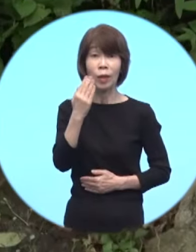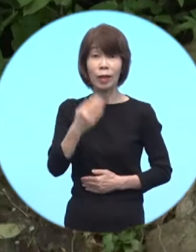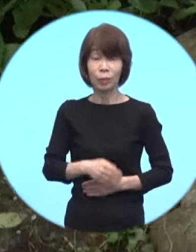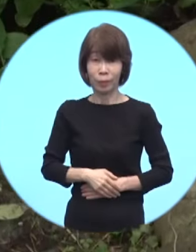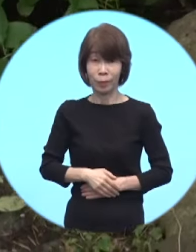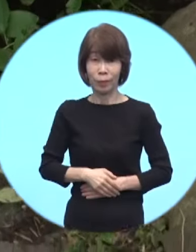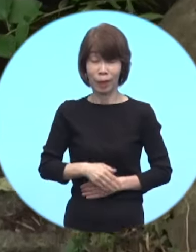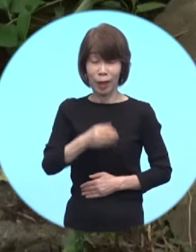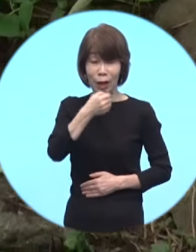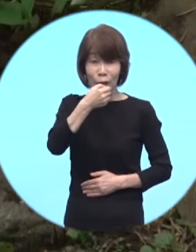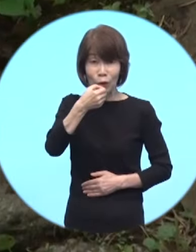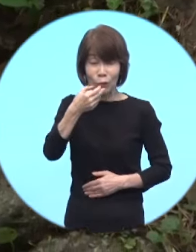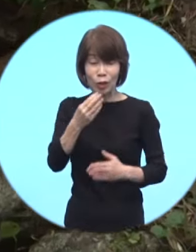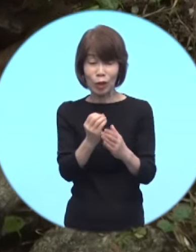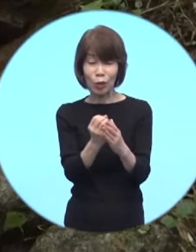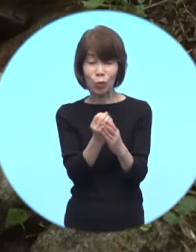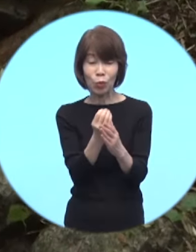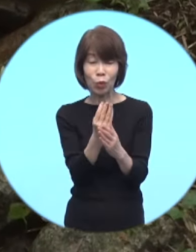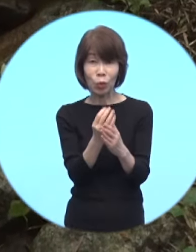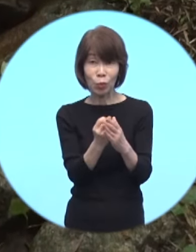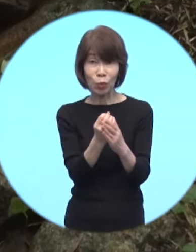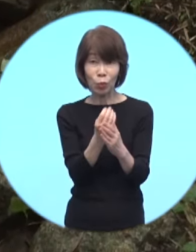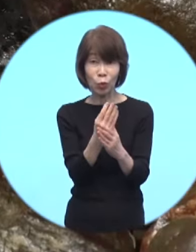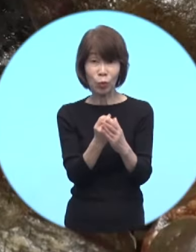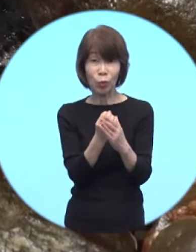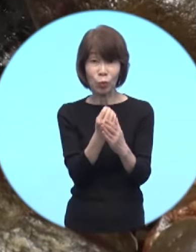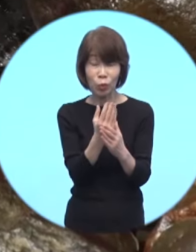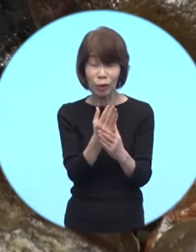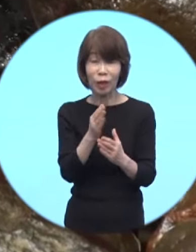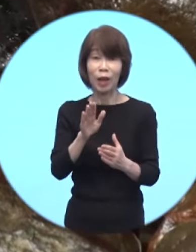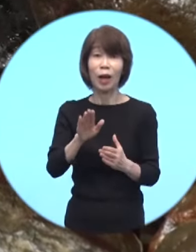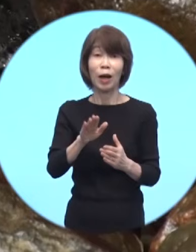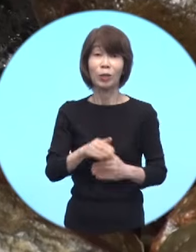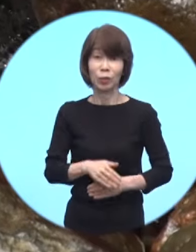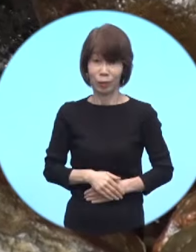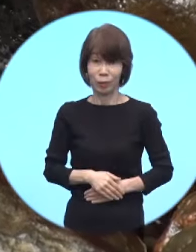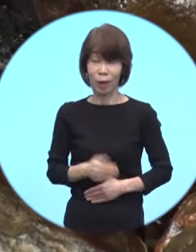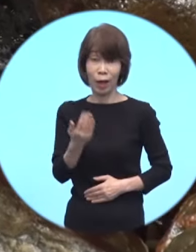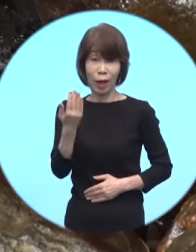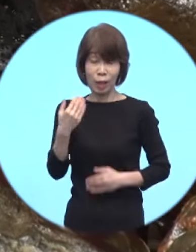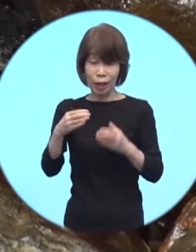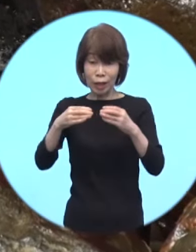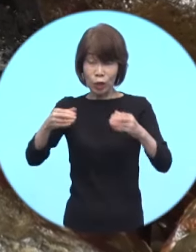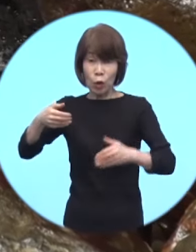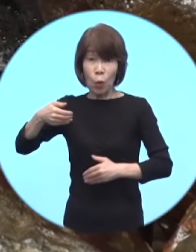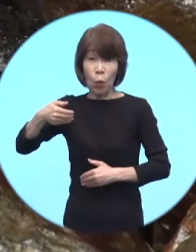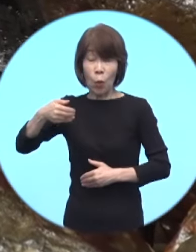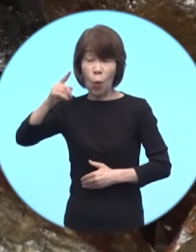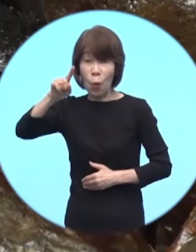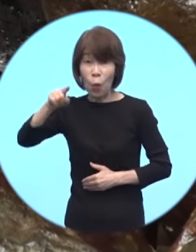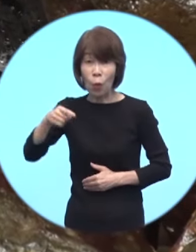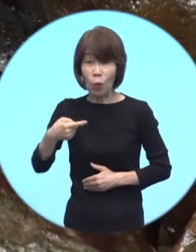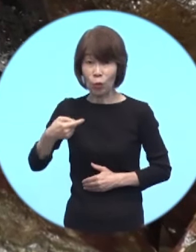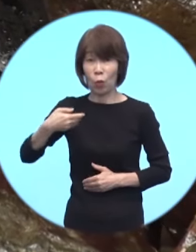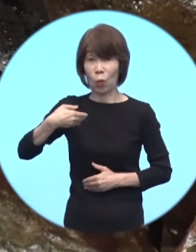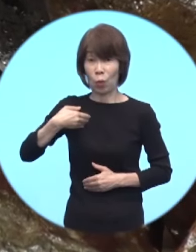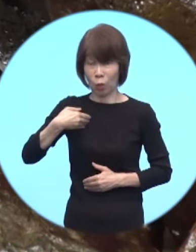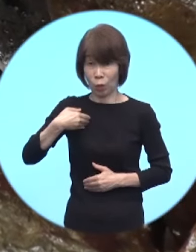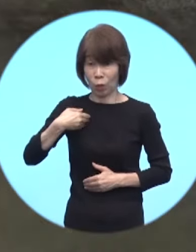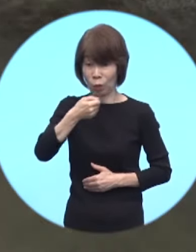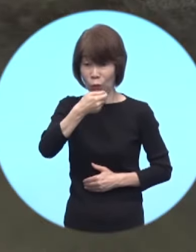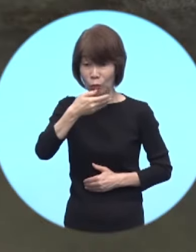うゆらゆら動いているところがあるんですけども、でこれは実は先ほどの大野小用水から引いている流れでして